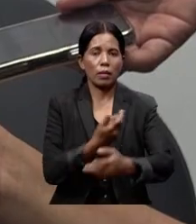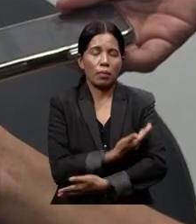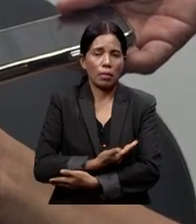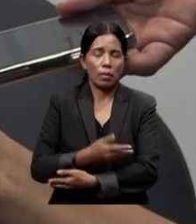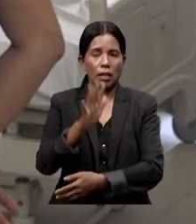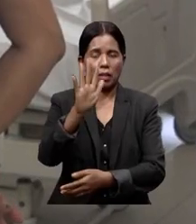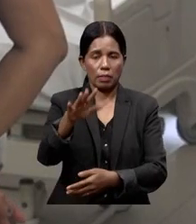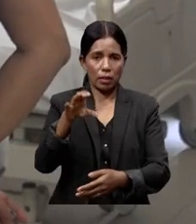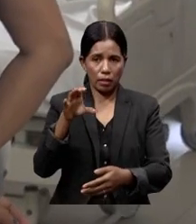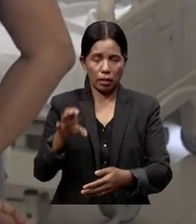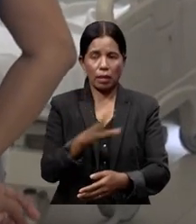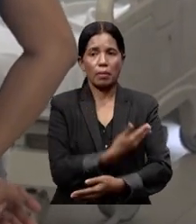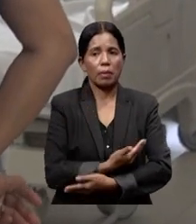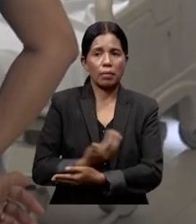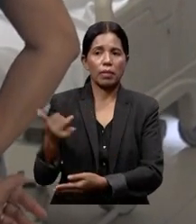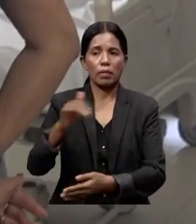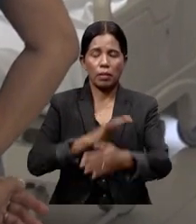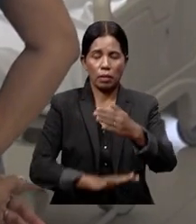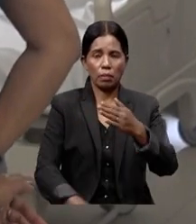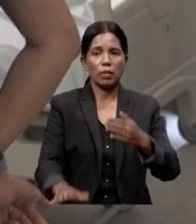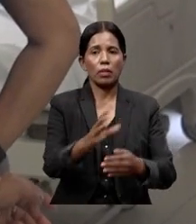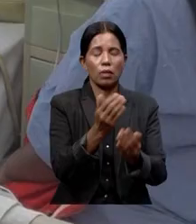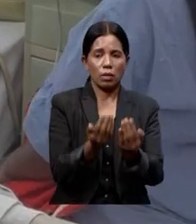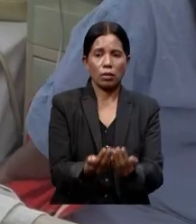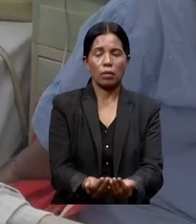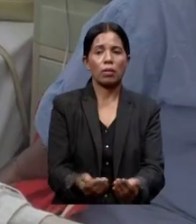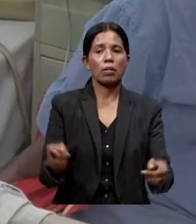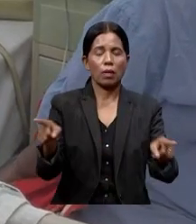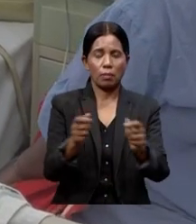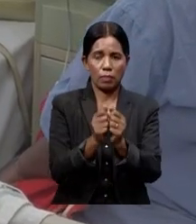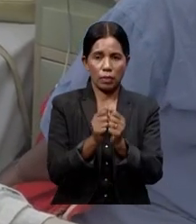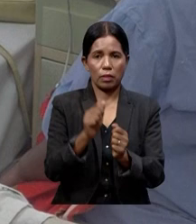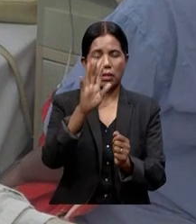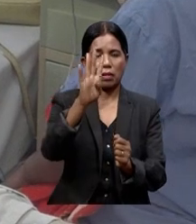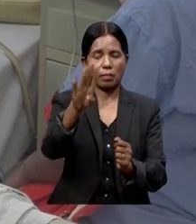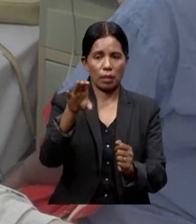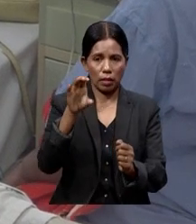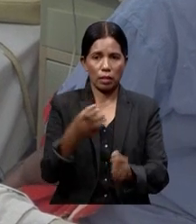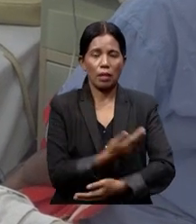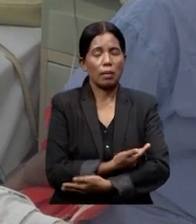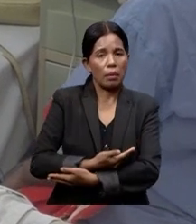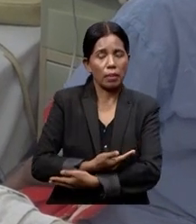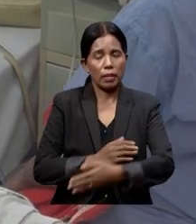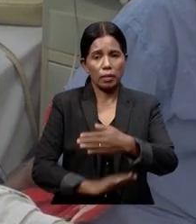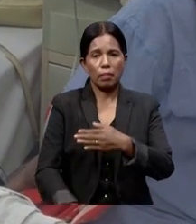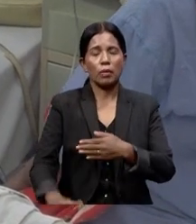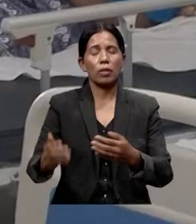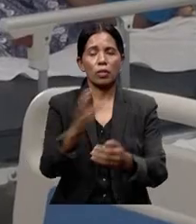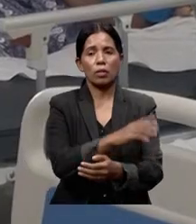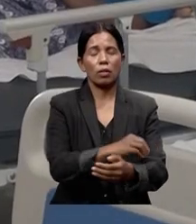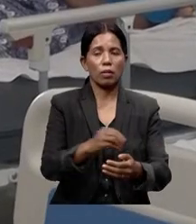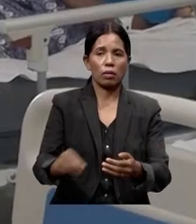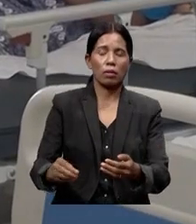lima resine bebe siranebe Morris hopezu katoda normal hamutuk atus hat resin, no bebe siranebe Morris